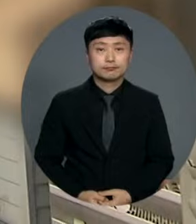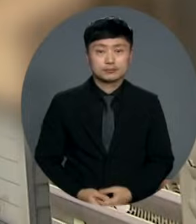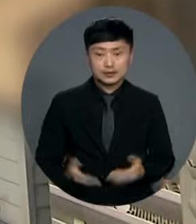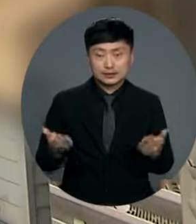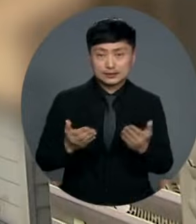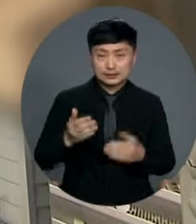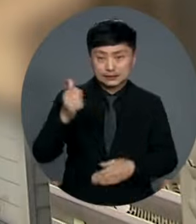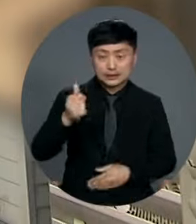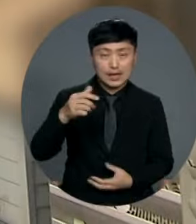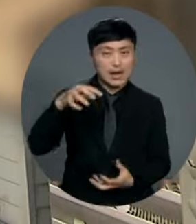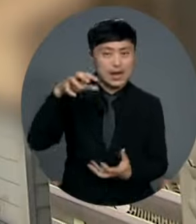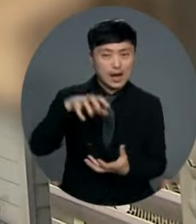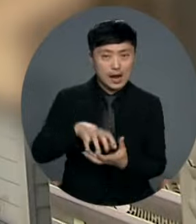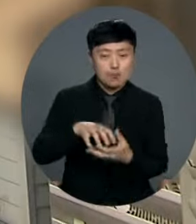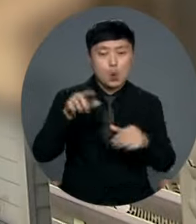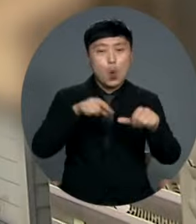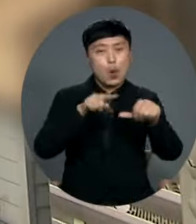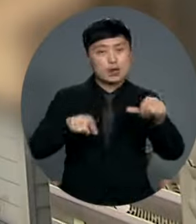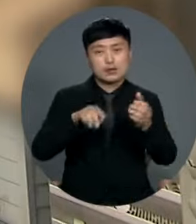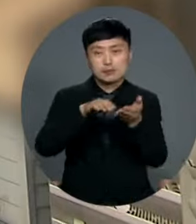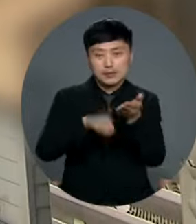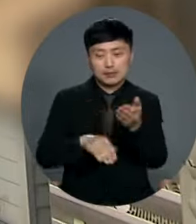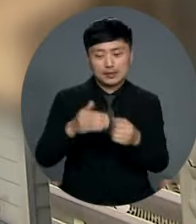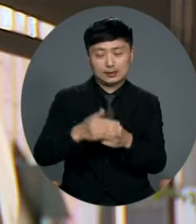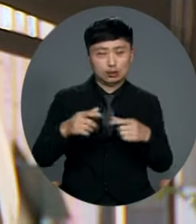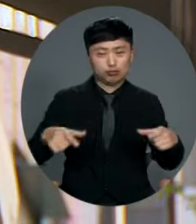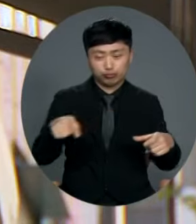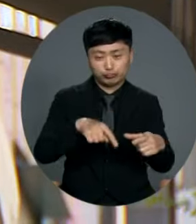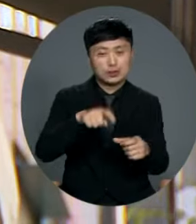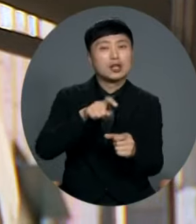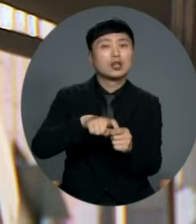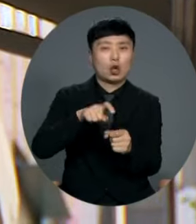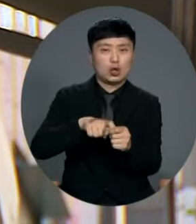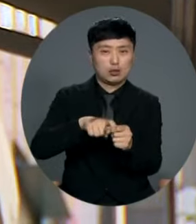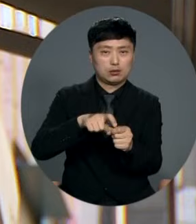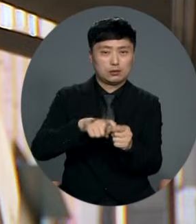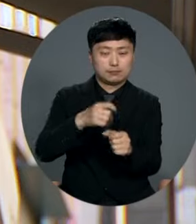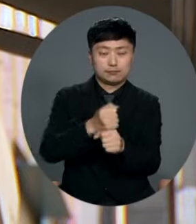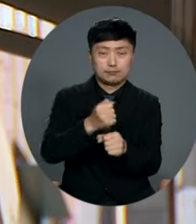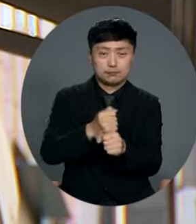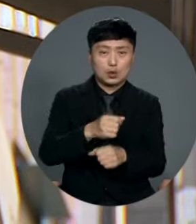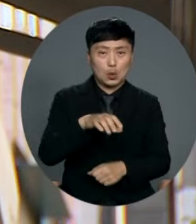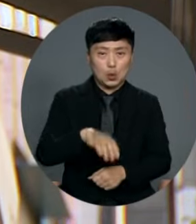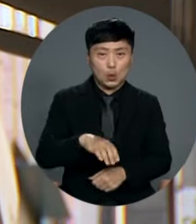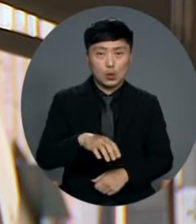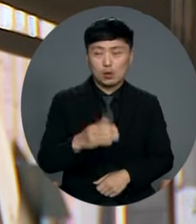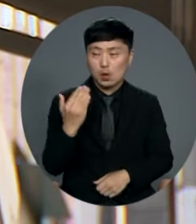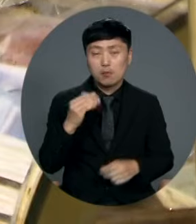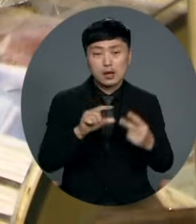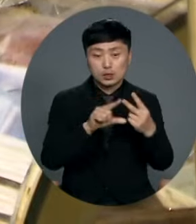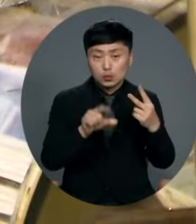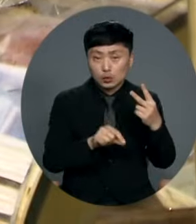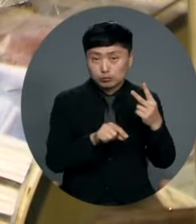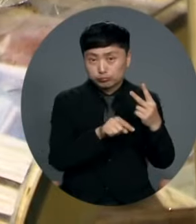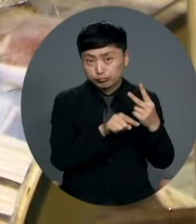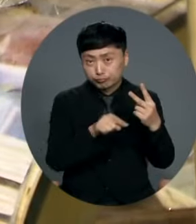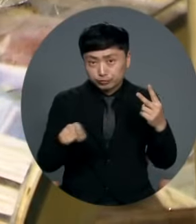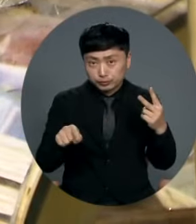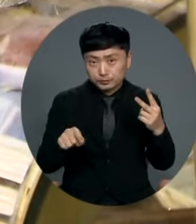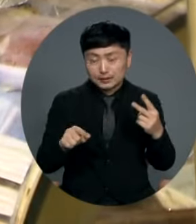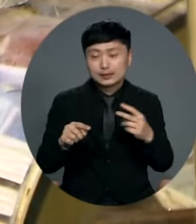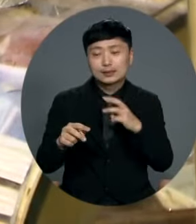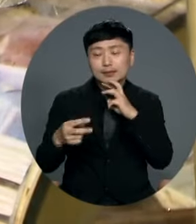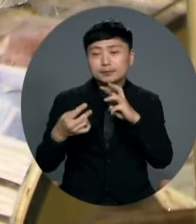직원과 사장을 포함해 5인 미만인 대구의 한 떡집입니다. 지난 2월부터 이 떡집에서 일하던